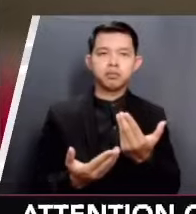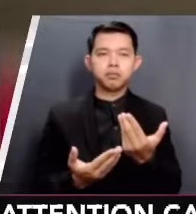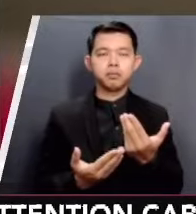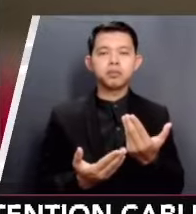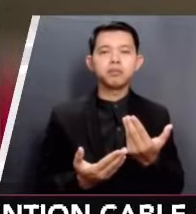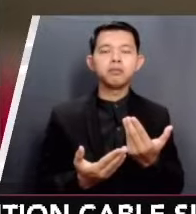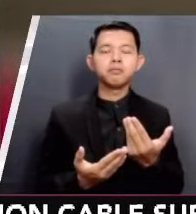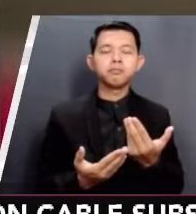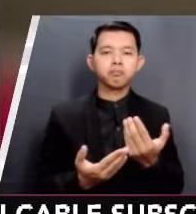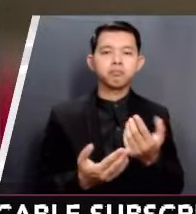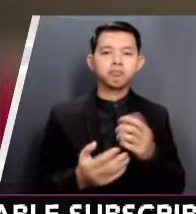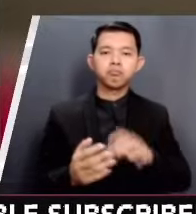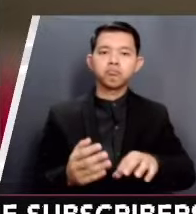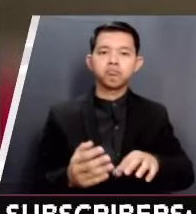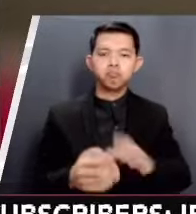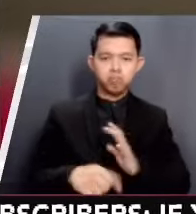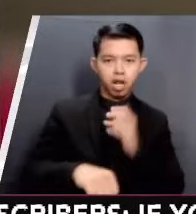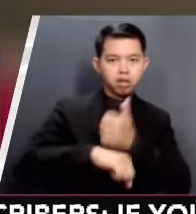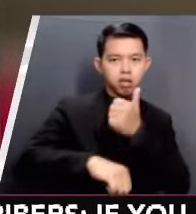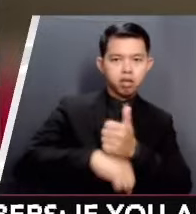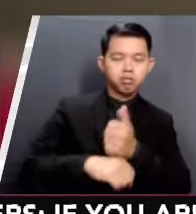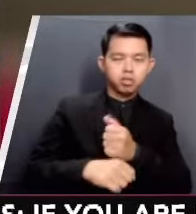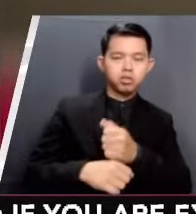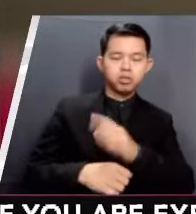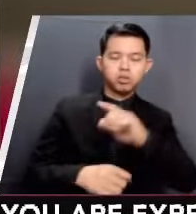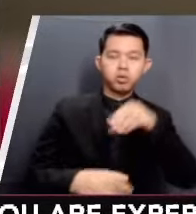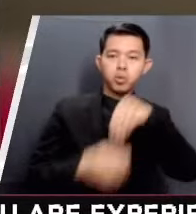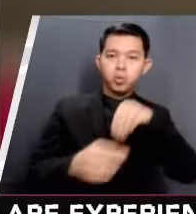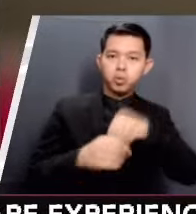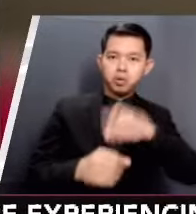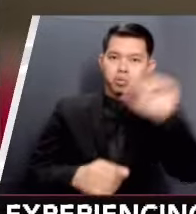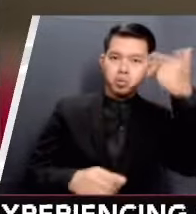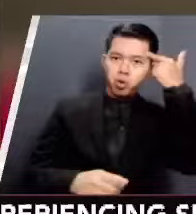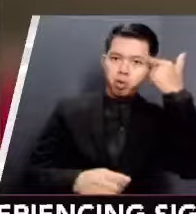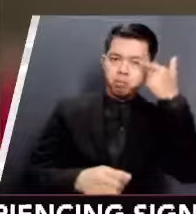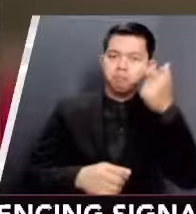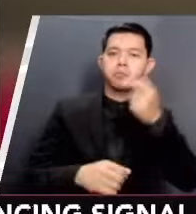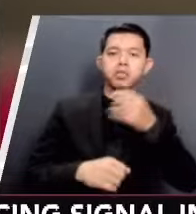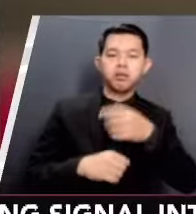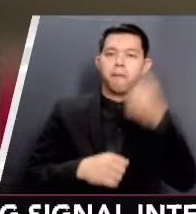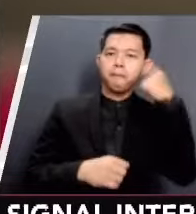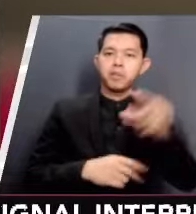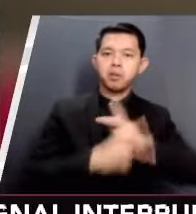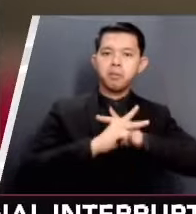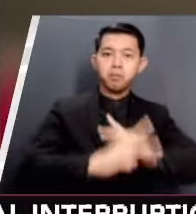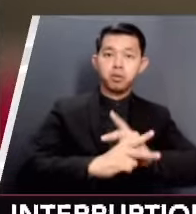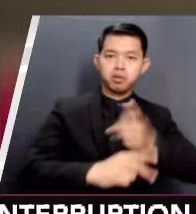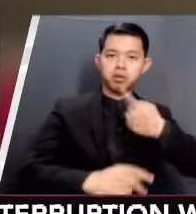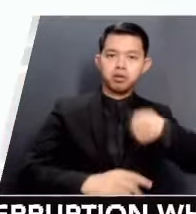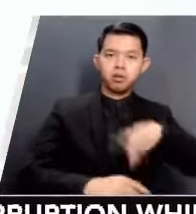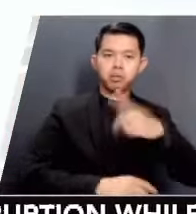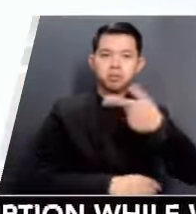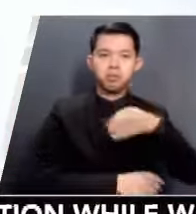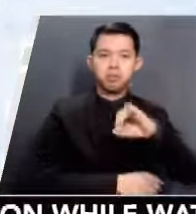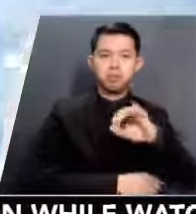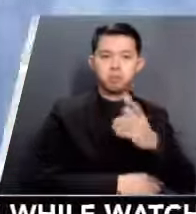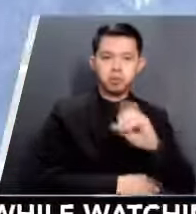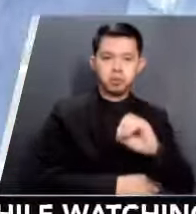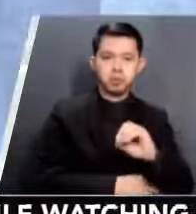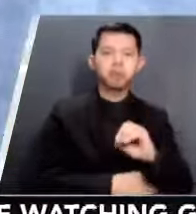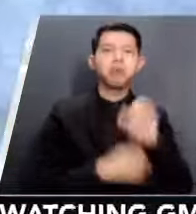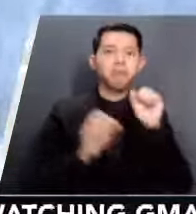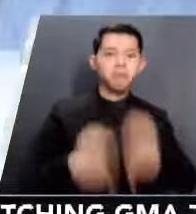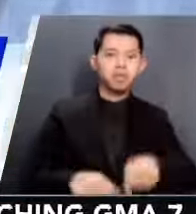ng tao sa gobyerno gobyerno para maproteksyonan tayo hindi malayo yun e mga ganon na teorya